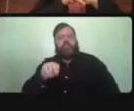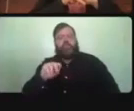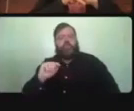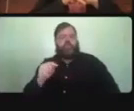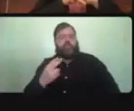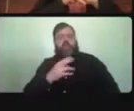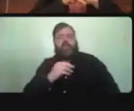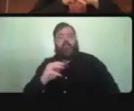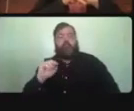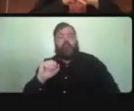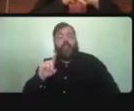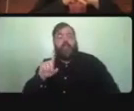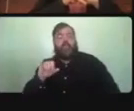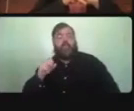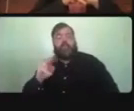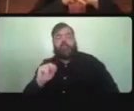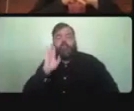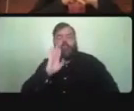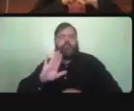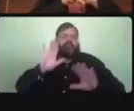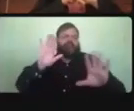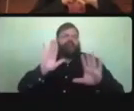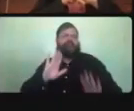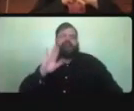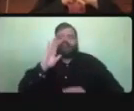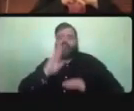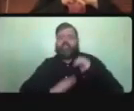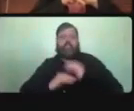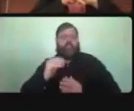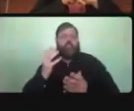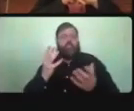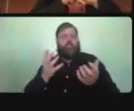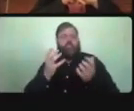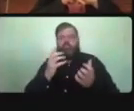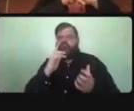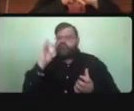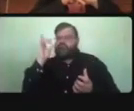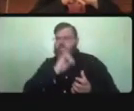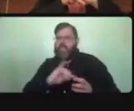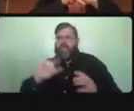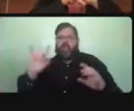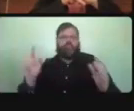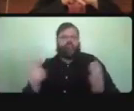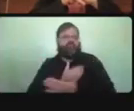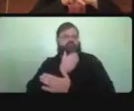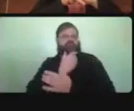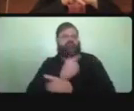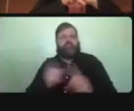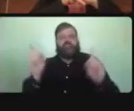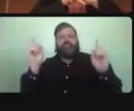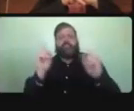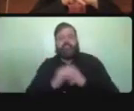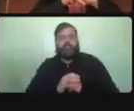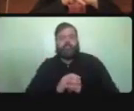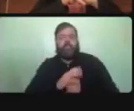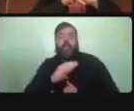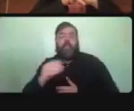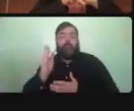hii. Na ninaona kuwa tuna nafasi ya kutosha ya kuweza